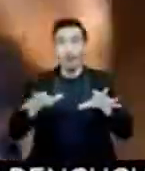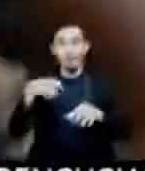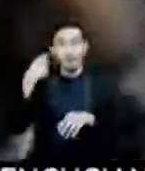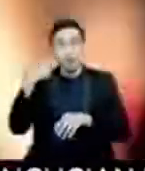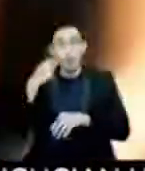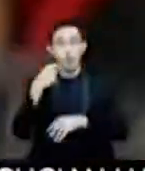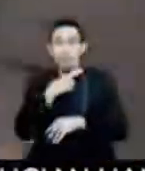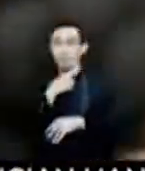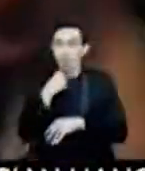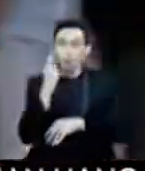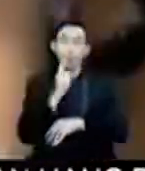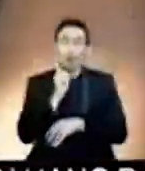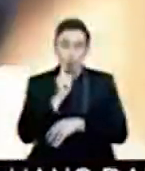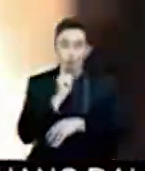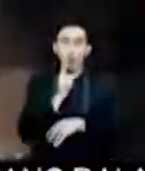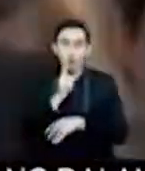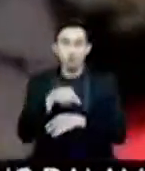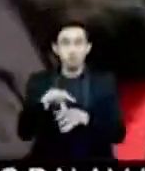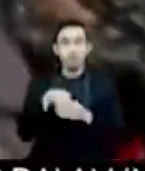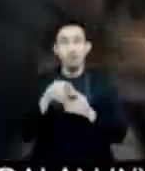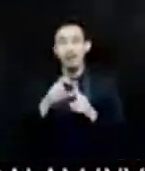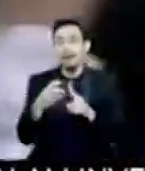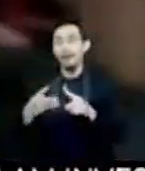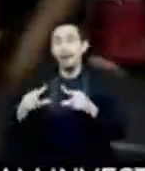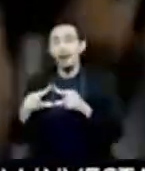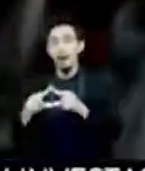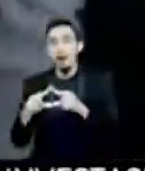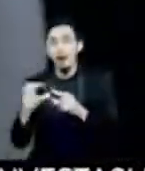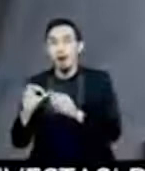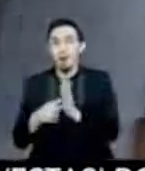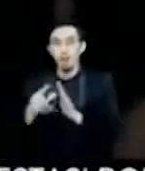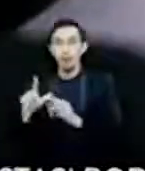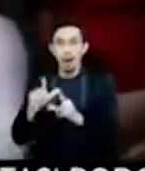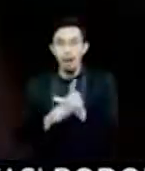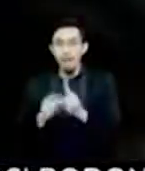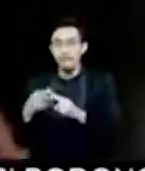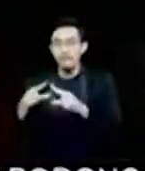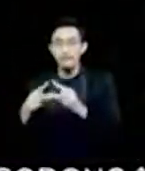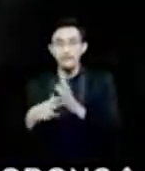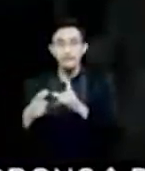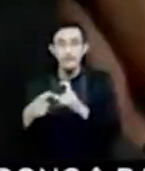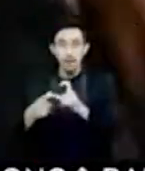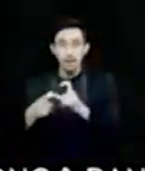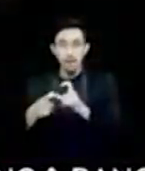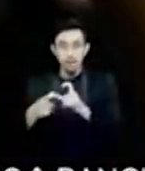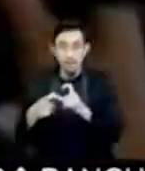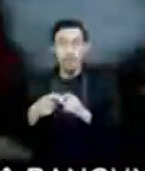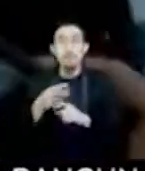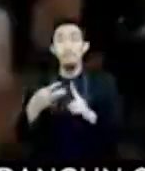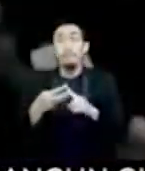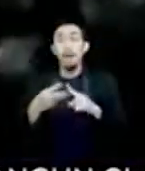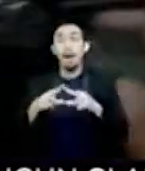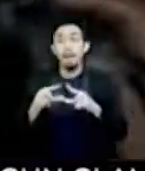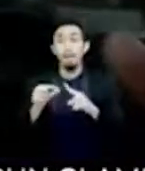yang melibatkan Dea OnlyFans, yang mana dalam berita acara sebelumnya Dea OnlyFans atau Gusti